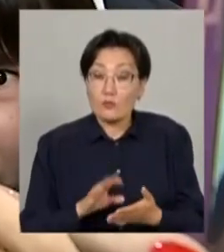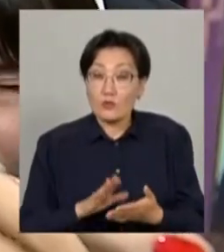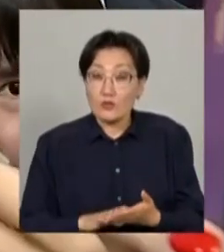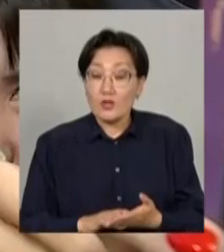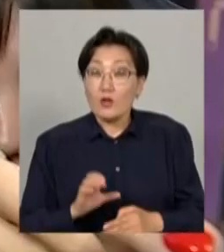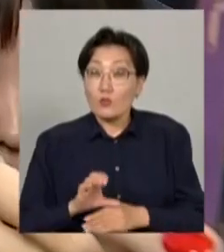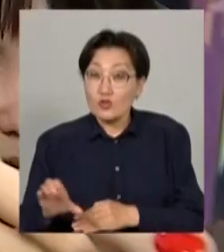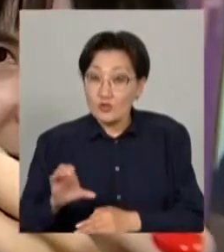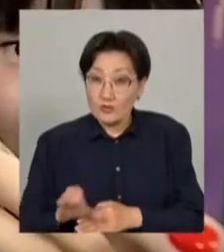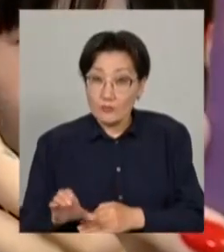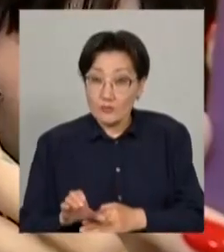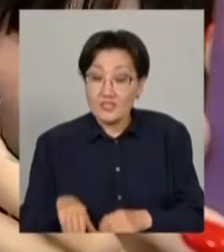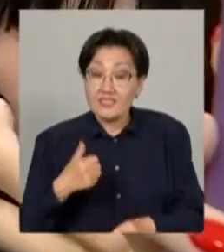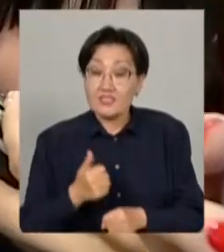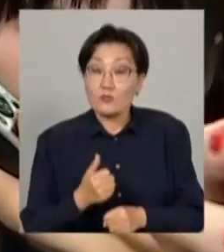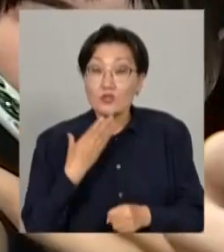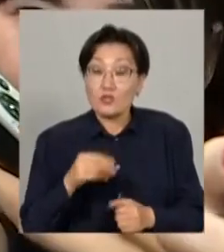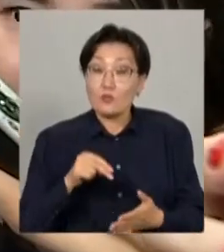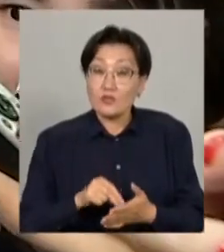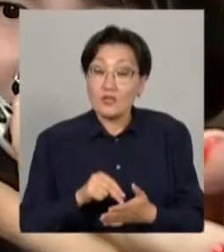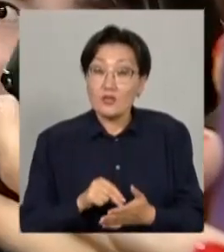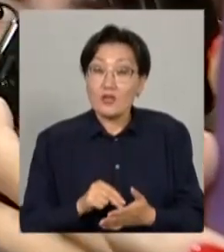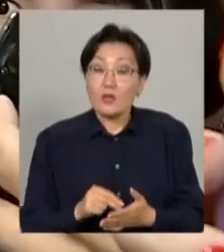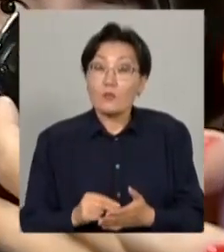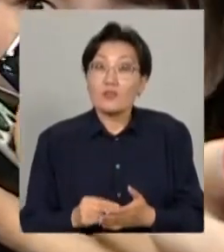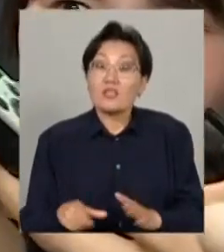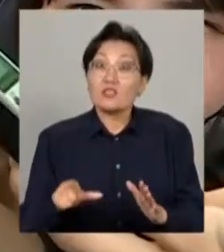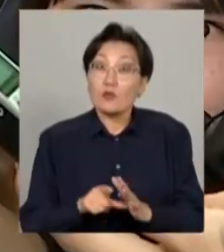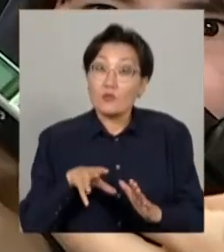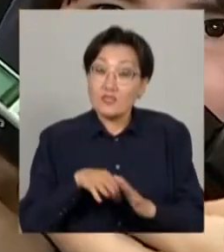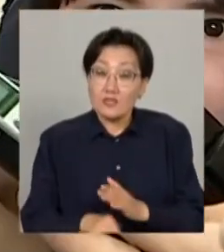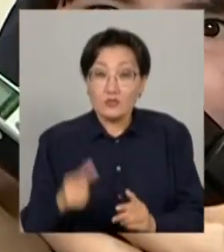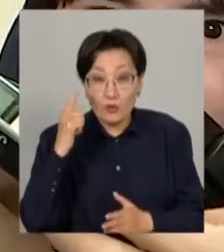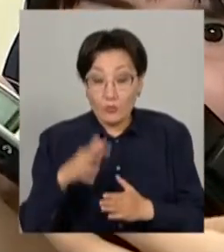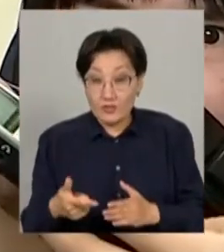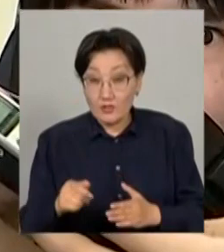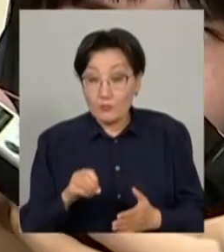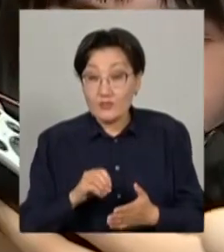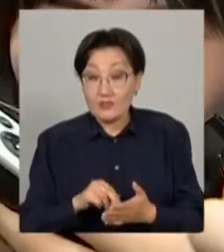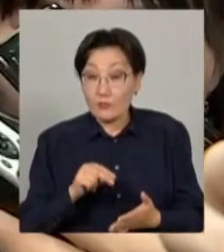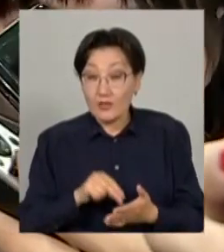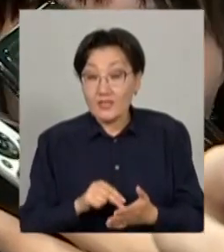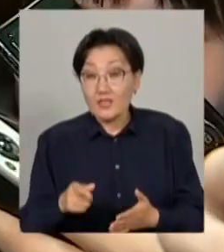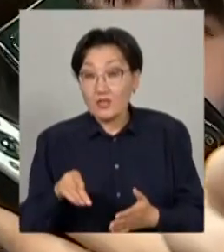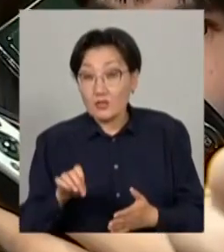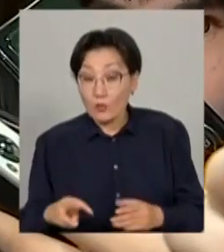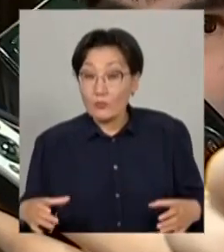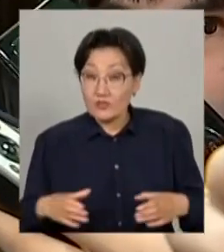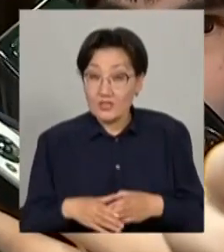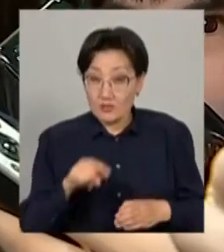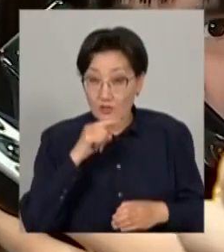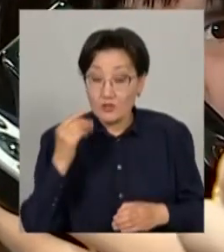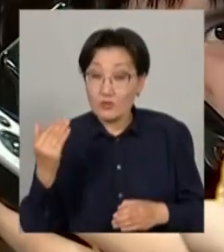өнімді өндірушілер негізгі өзіндік құнға салатын кірістен тұрады. Түсінеміз, газ бағасын қоятын Газпром корпорациясы мен